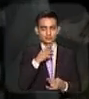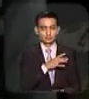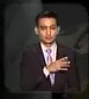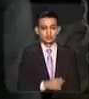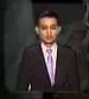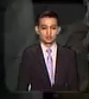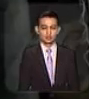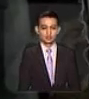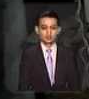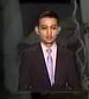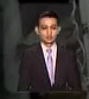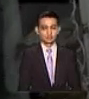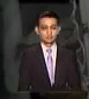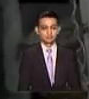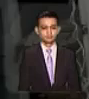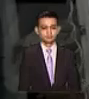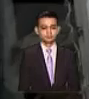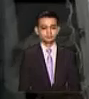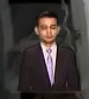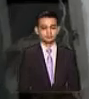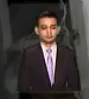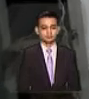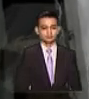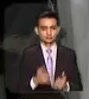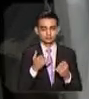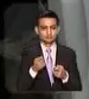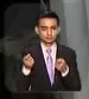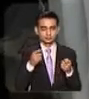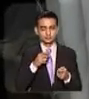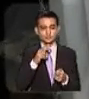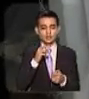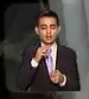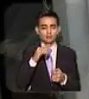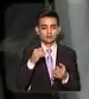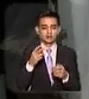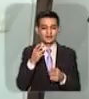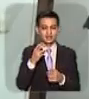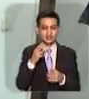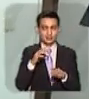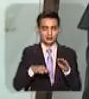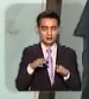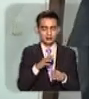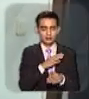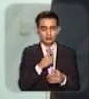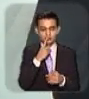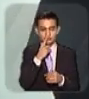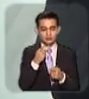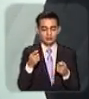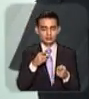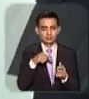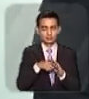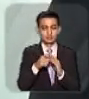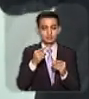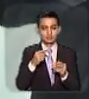Лука, капусты уже нету. Уже? Но капусту сегодня привезли, 200 килограмм на 2 дня. Как объяснили в